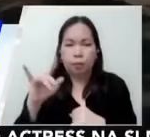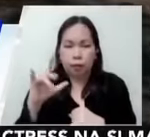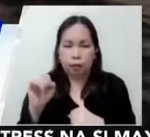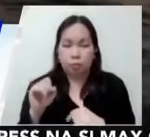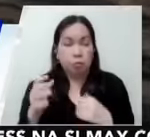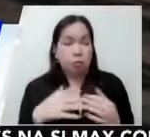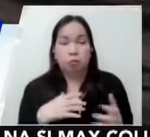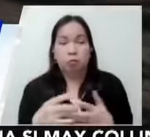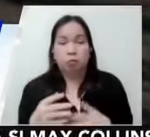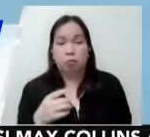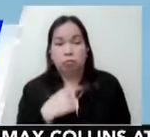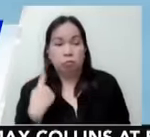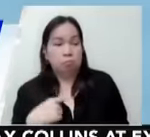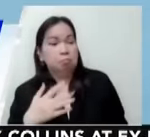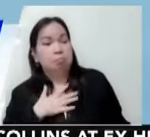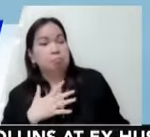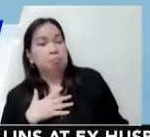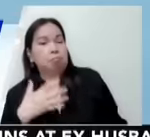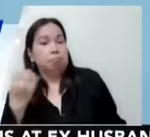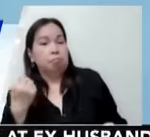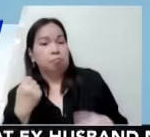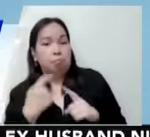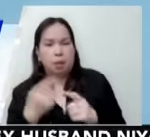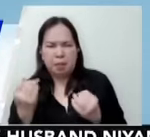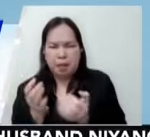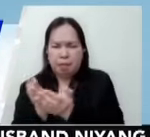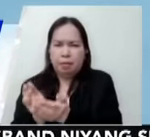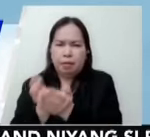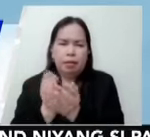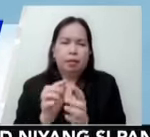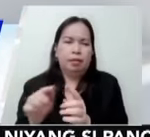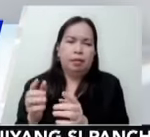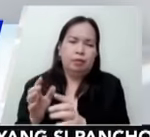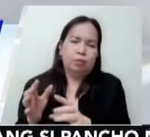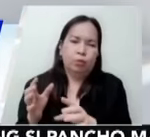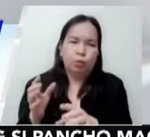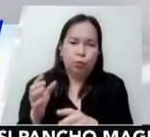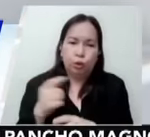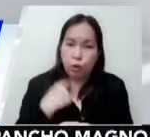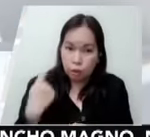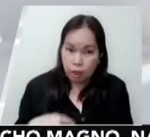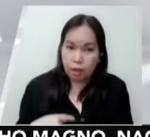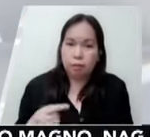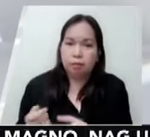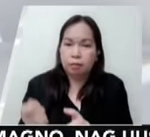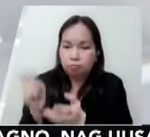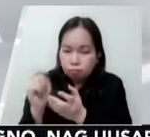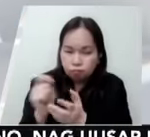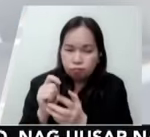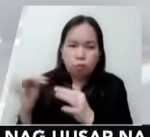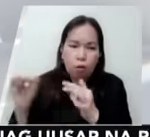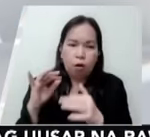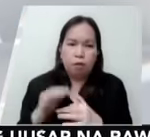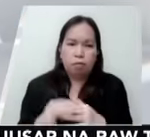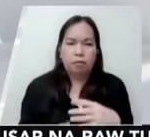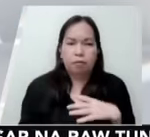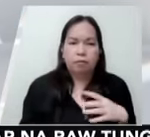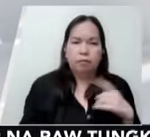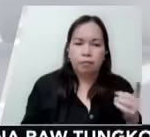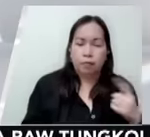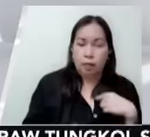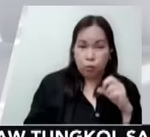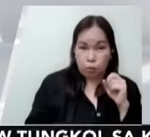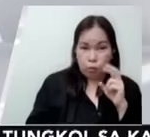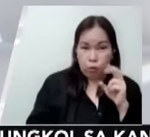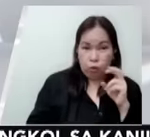pa ng Chinese Coast Guard, mga Chinese warship at Chinese fishing militia. Lalabas tayo sa 12 nautical miles of our territorial